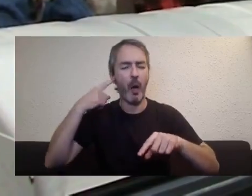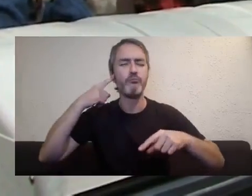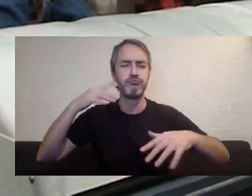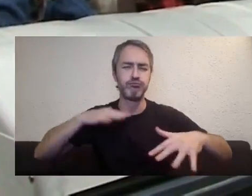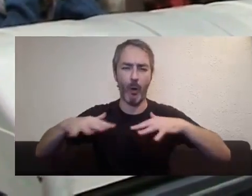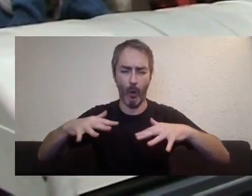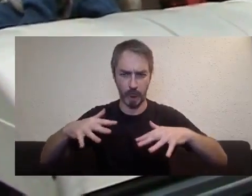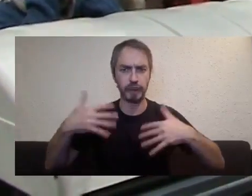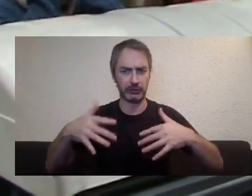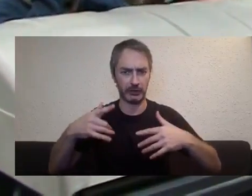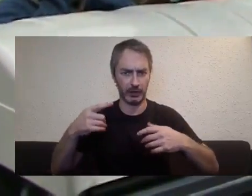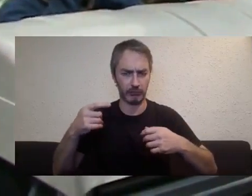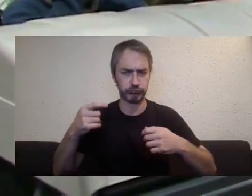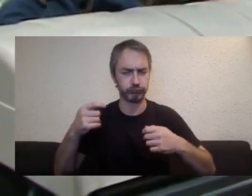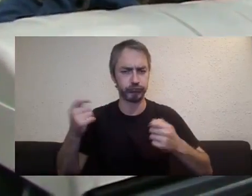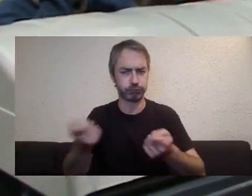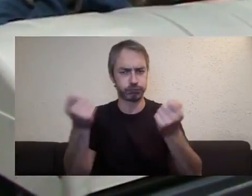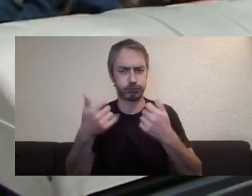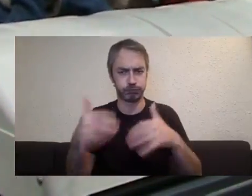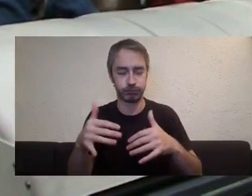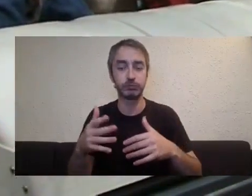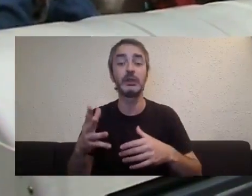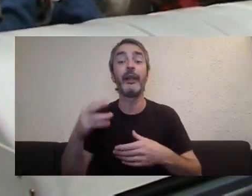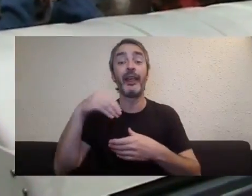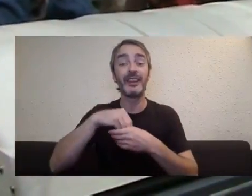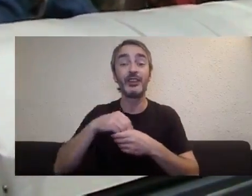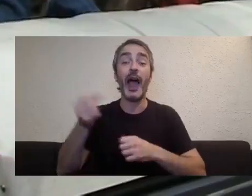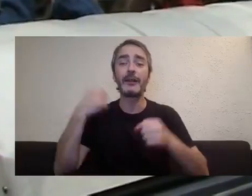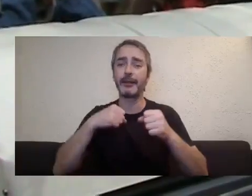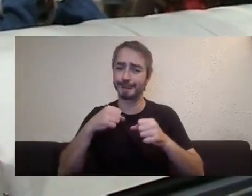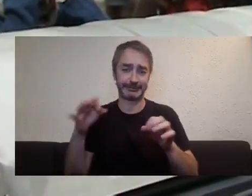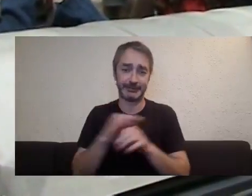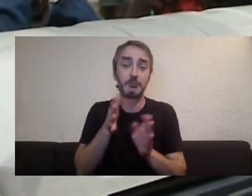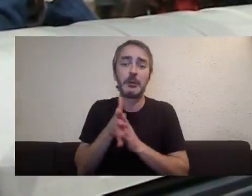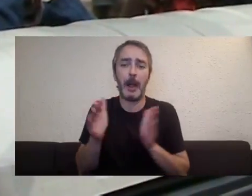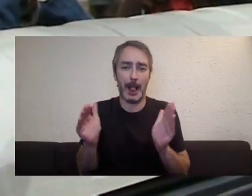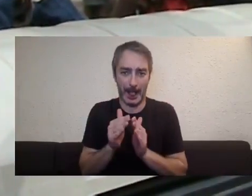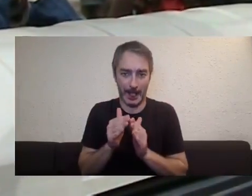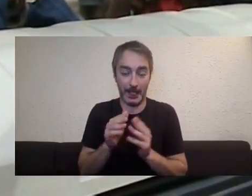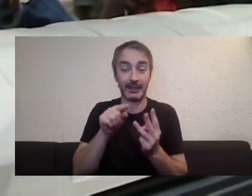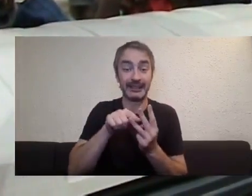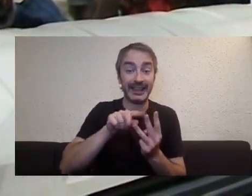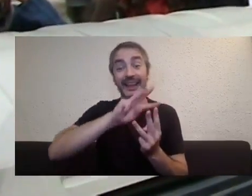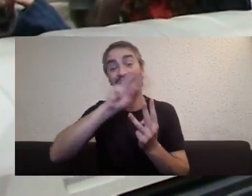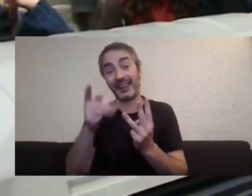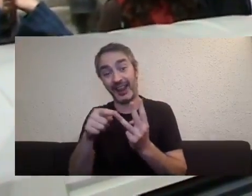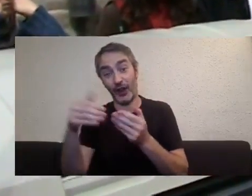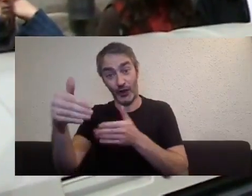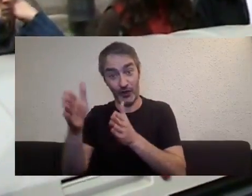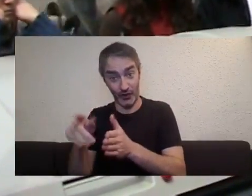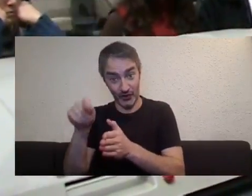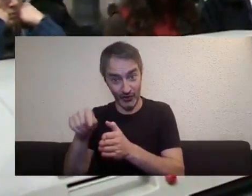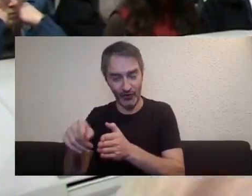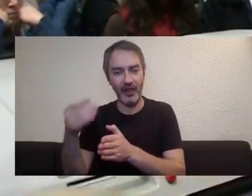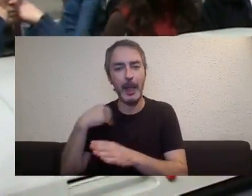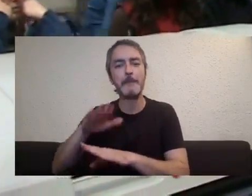ja va tenir ser ressò. I així, activitats no en fèiem perquè una casa molt petitona. La tercera parcel·la, a